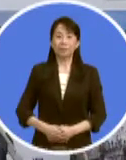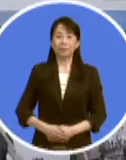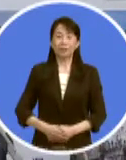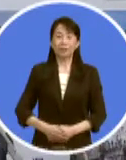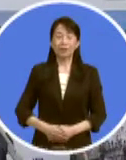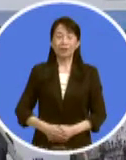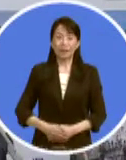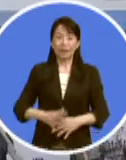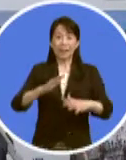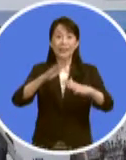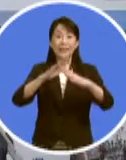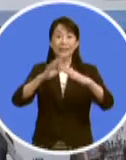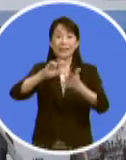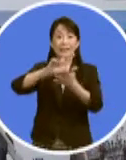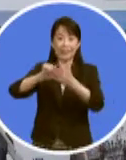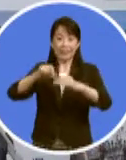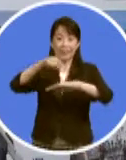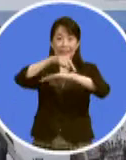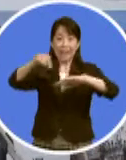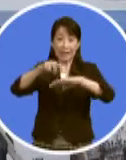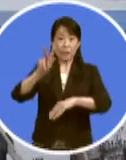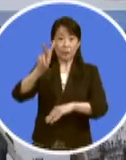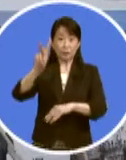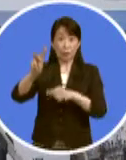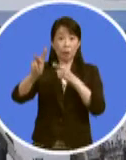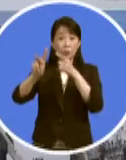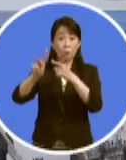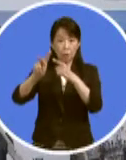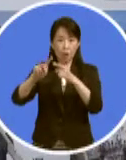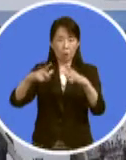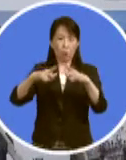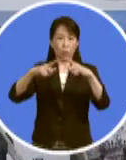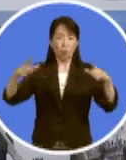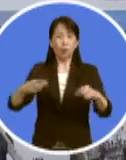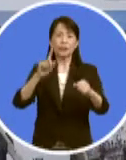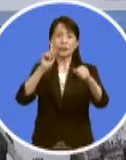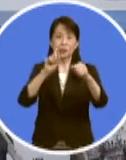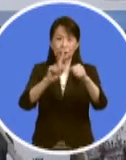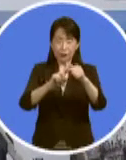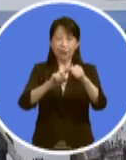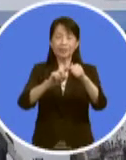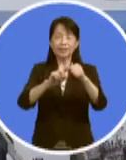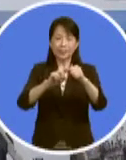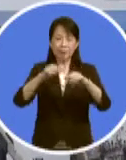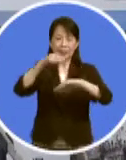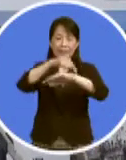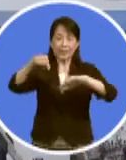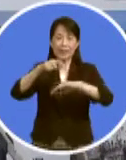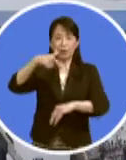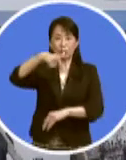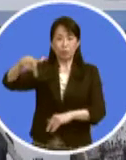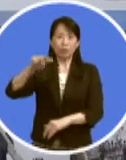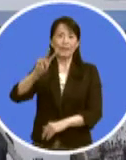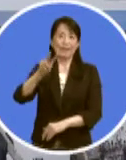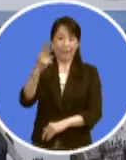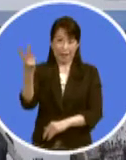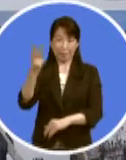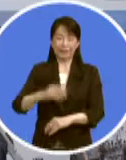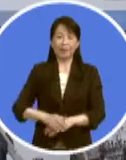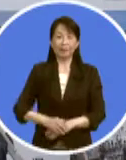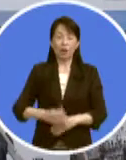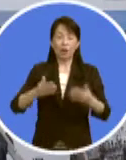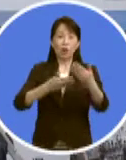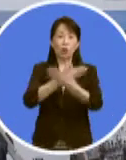それから地域戦略ガーの顔ですね充実させて大きな風に変えているところでございますそれから